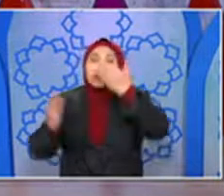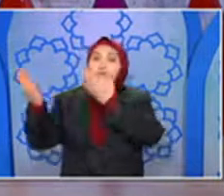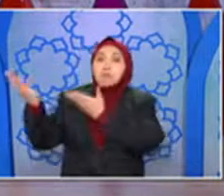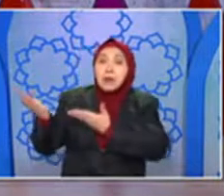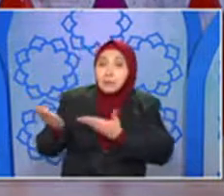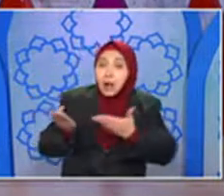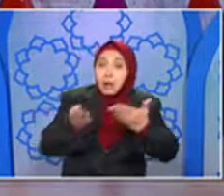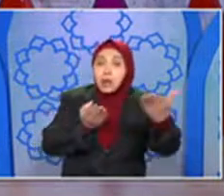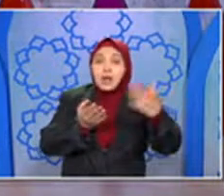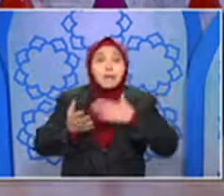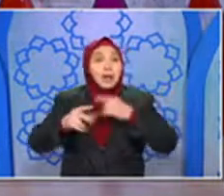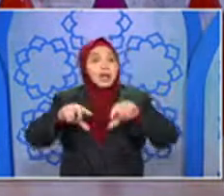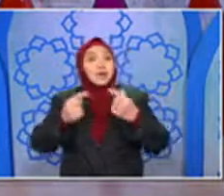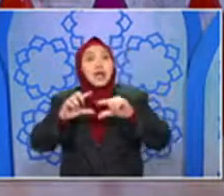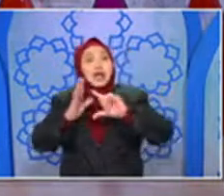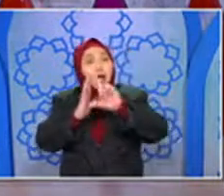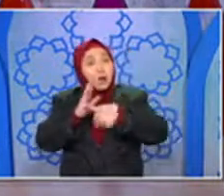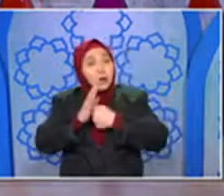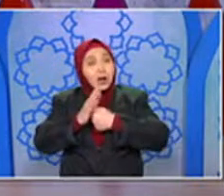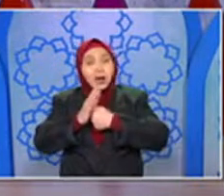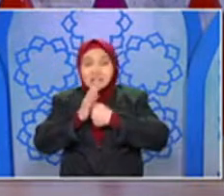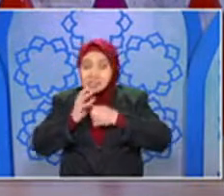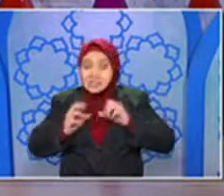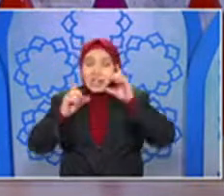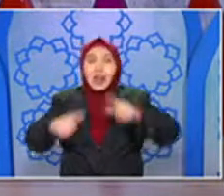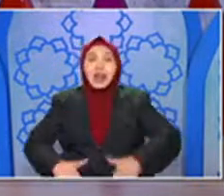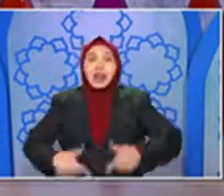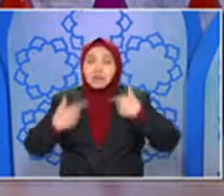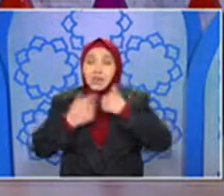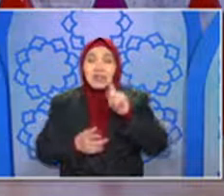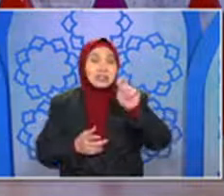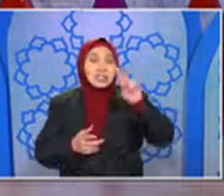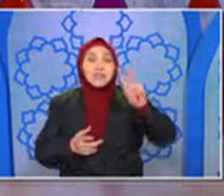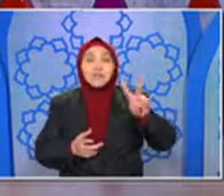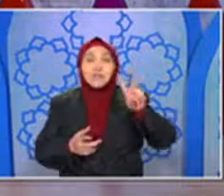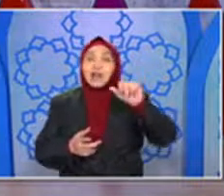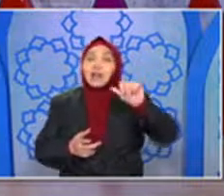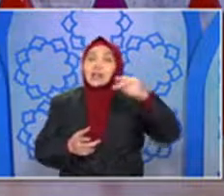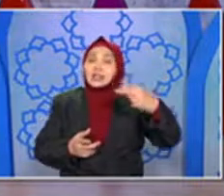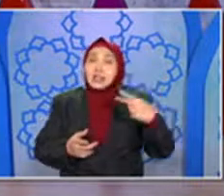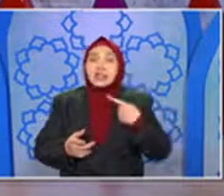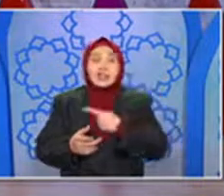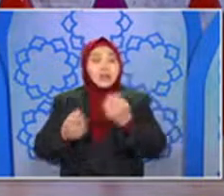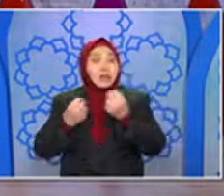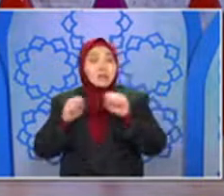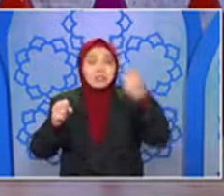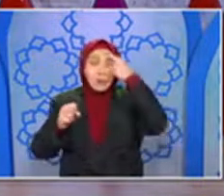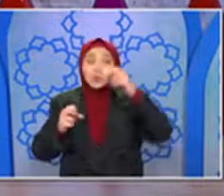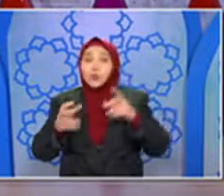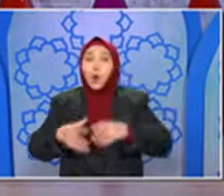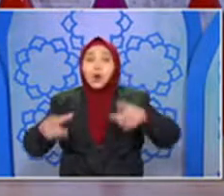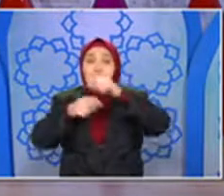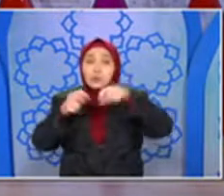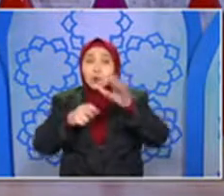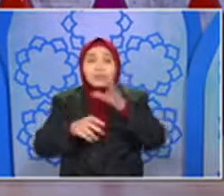membawakan My Quran Hour secara langsung daripada TV Al-Hijrah. Jadi kita nak bersedia untuk resolusi dan